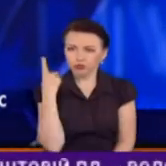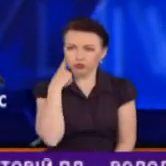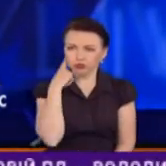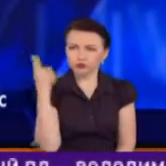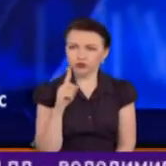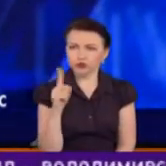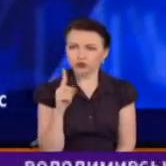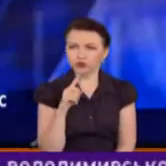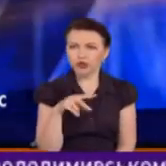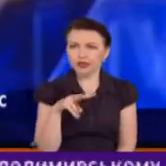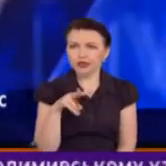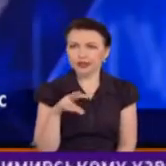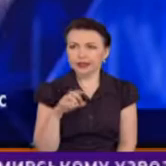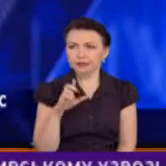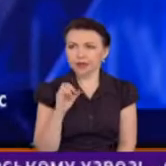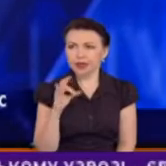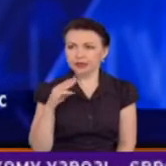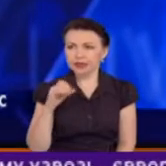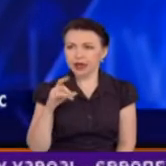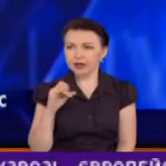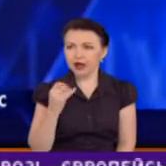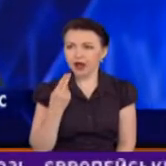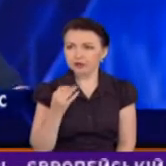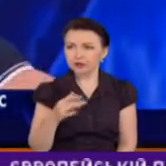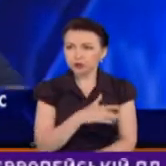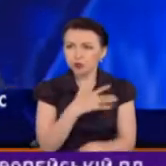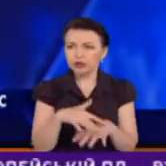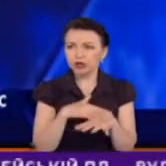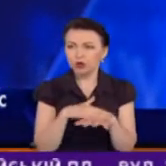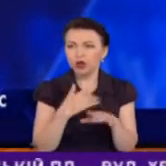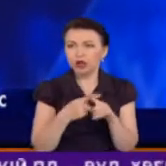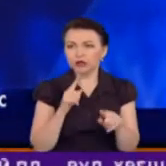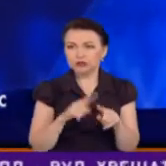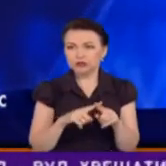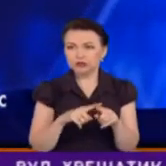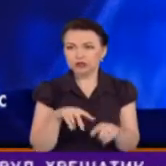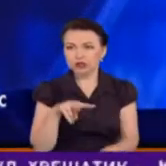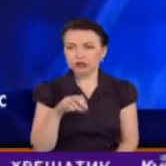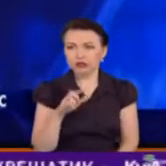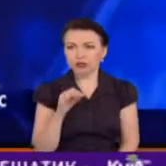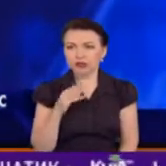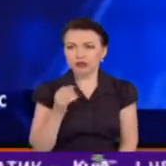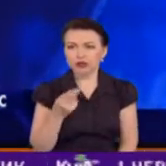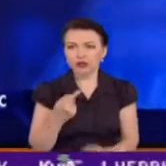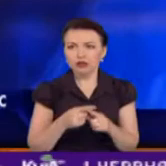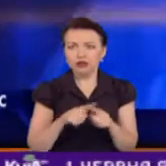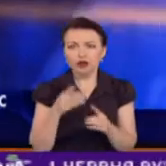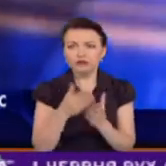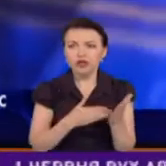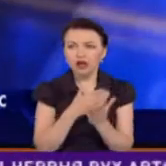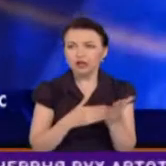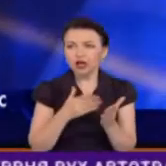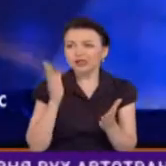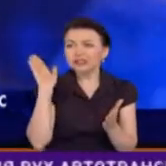вони лібертаріанці, партія «Слуга народу», це лібертаріанська партія, яка взагалі